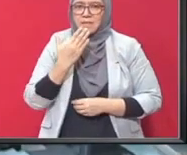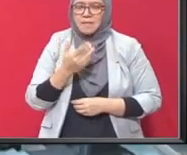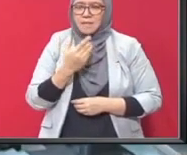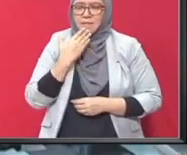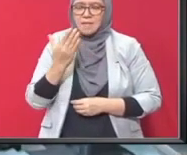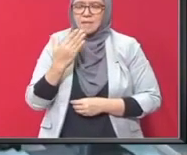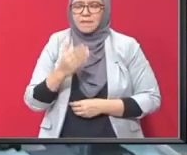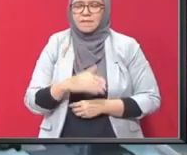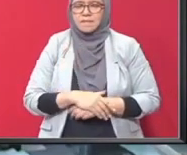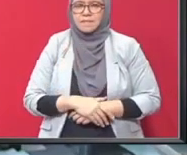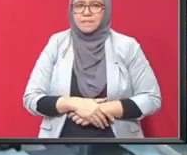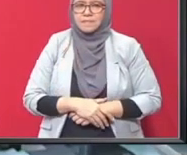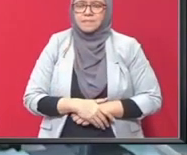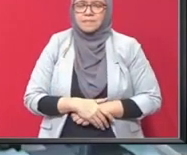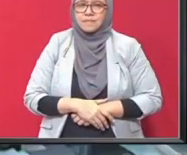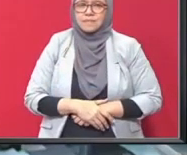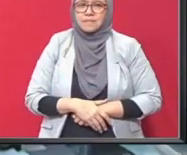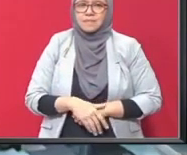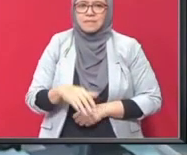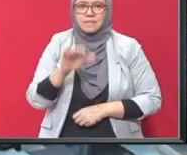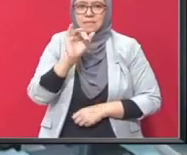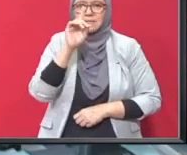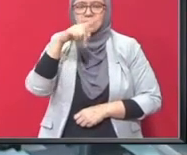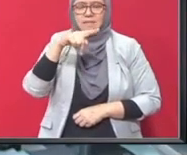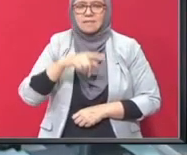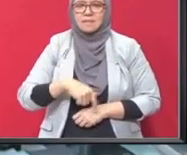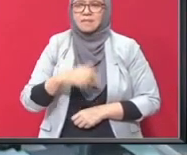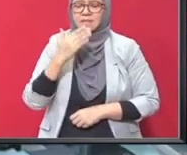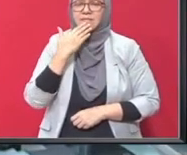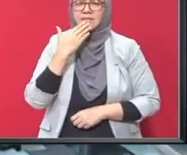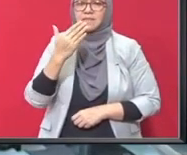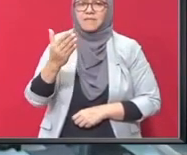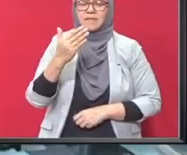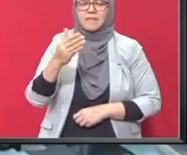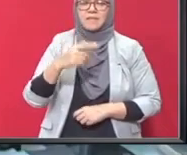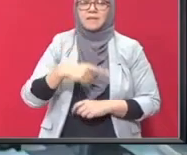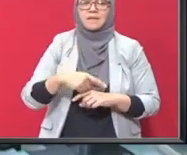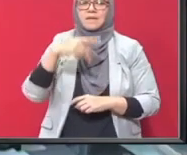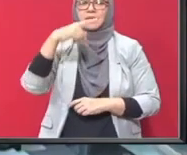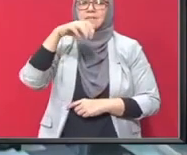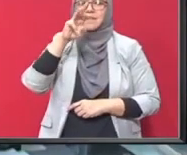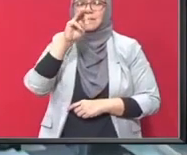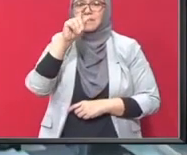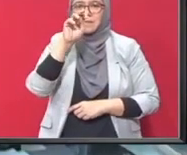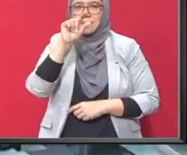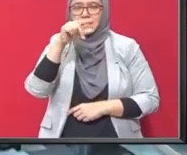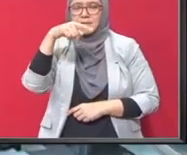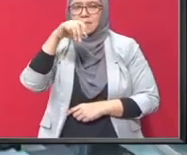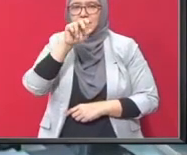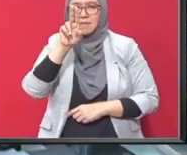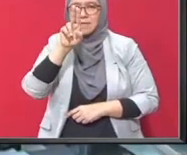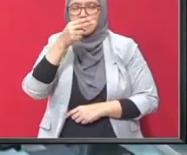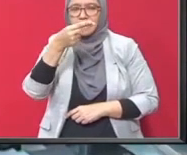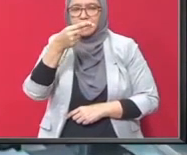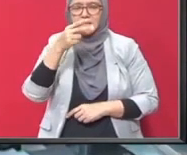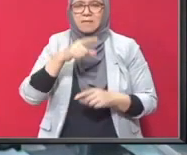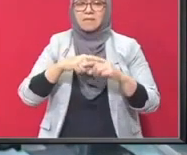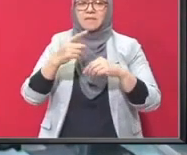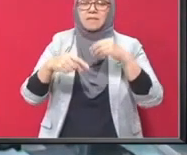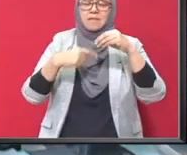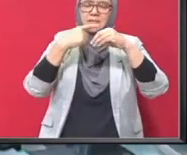satu ini betul Makasih ya mama kampao membangkitkan pop kalau kenal dengan otak kecil